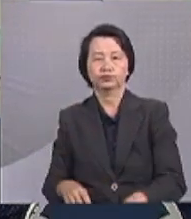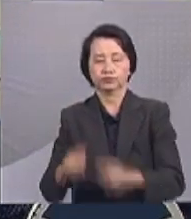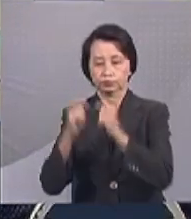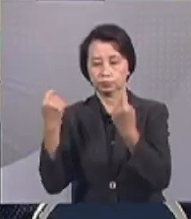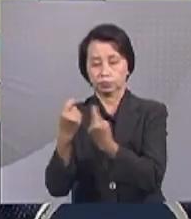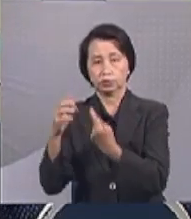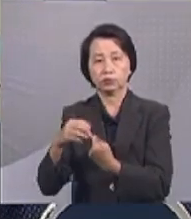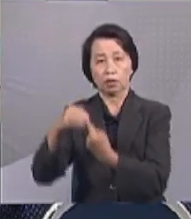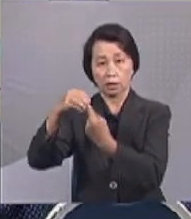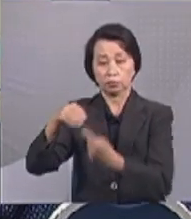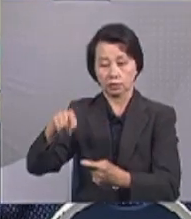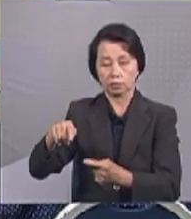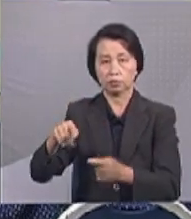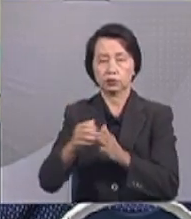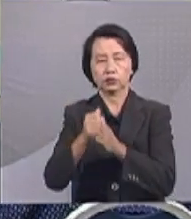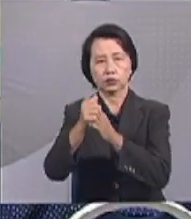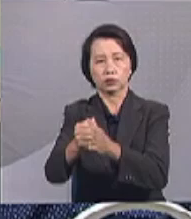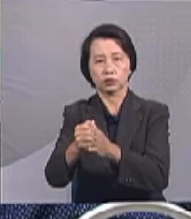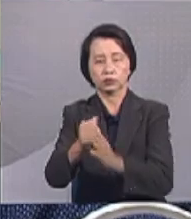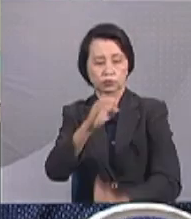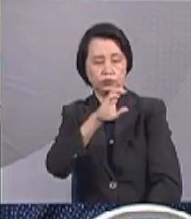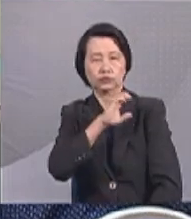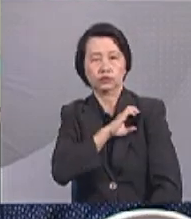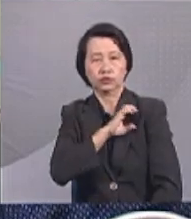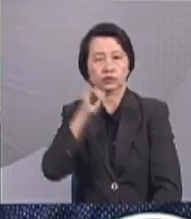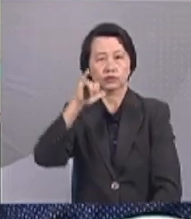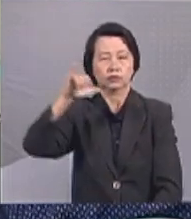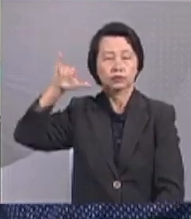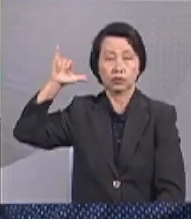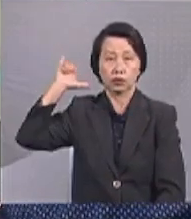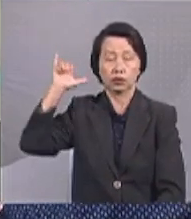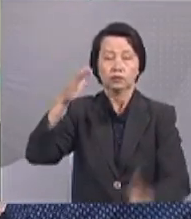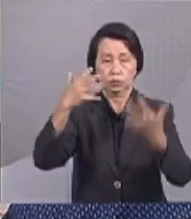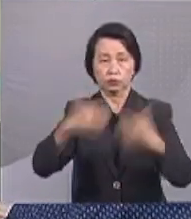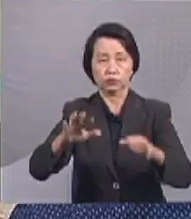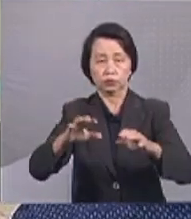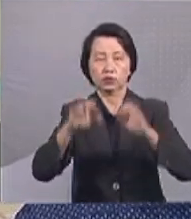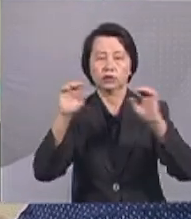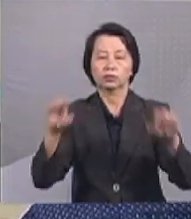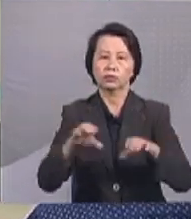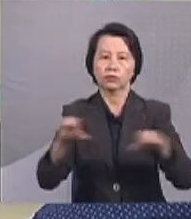ini yang diketuai oleh PDRM semalam telah membuat